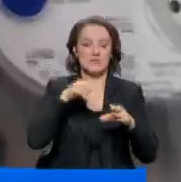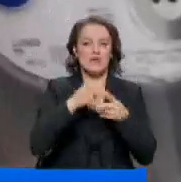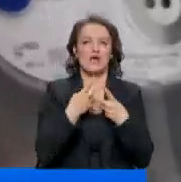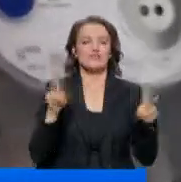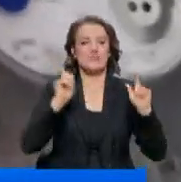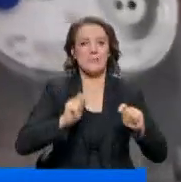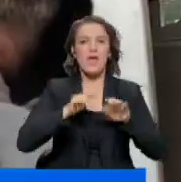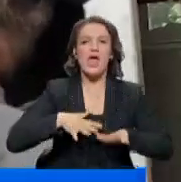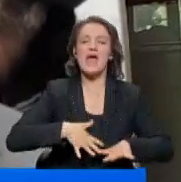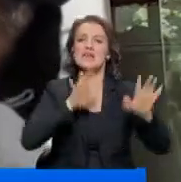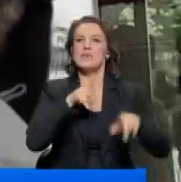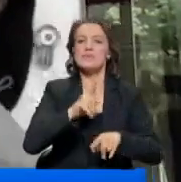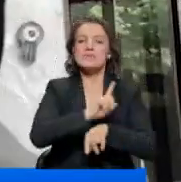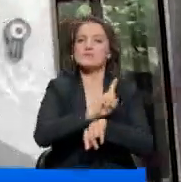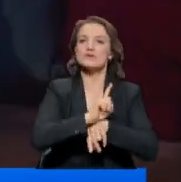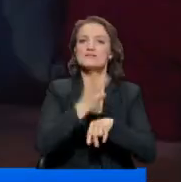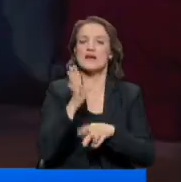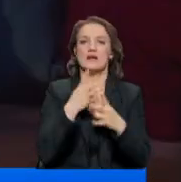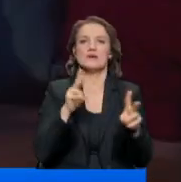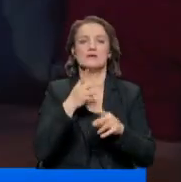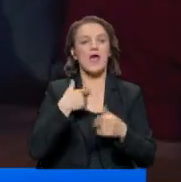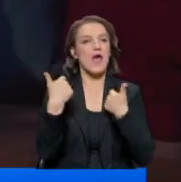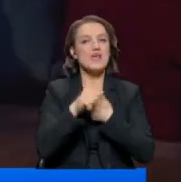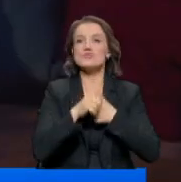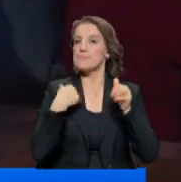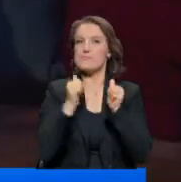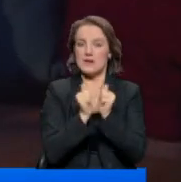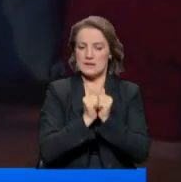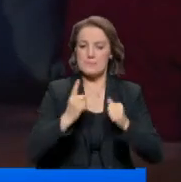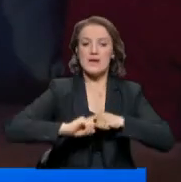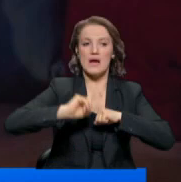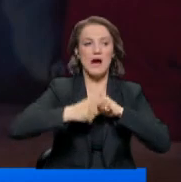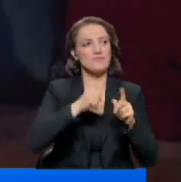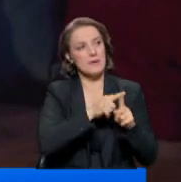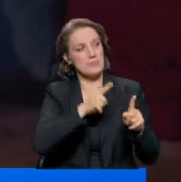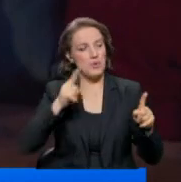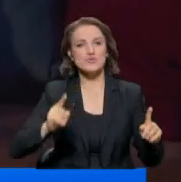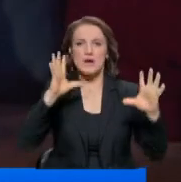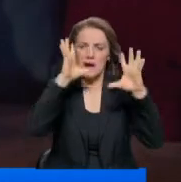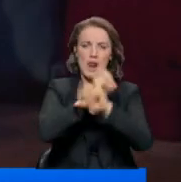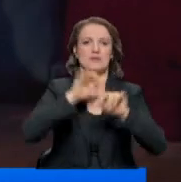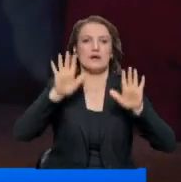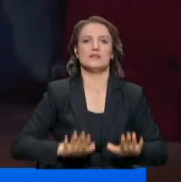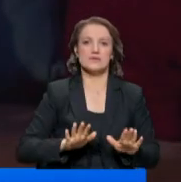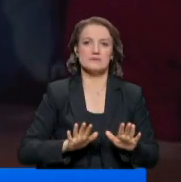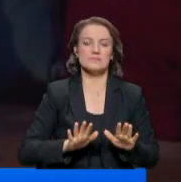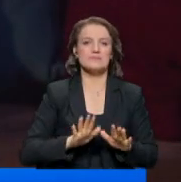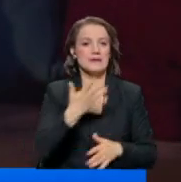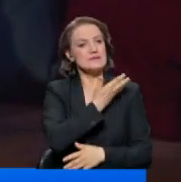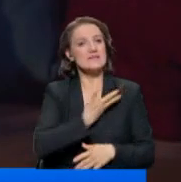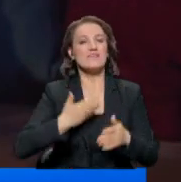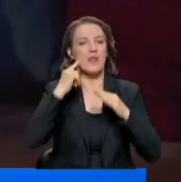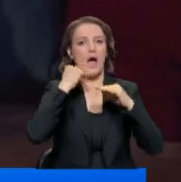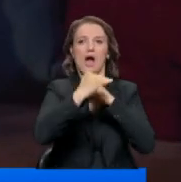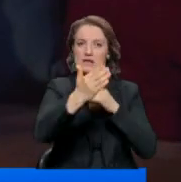yaptı. Eyleminin ne kadar süreceğini açıkladı. Eşimle birlikte bir hafta boyunca karanlıkta kalacağız. Sevgili